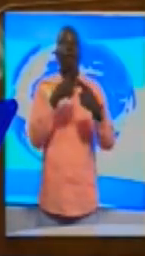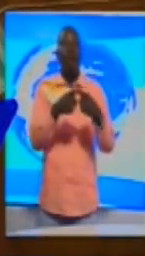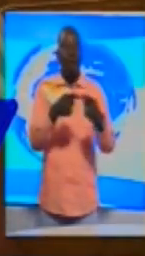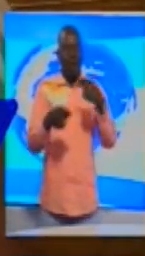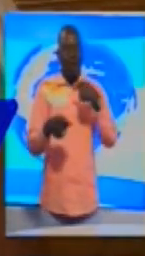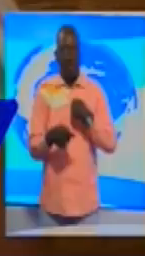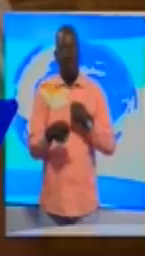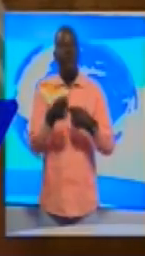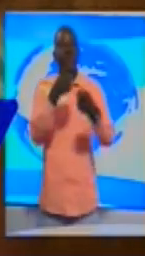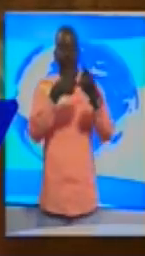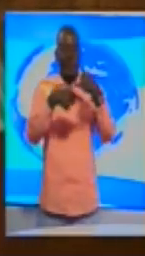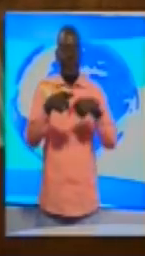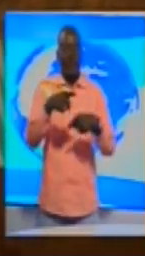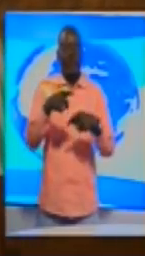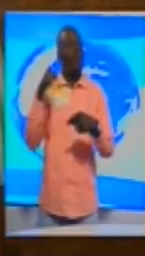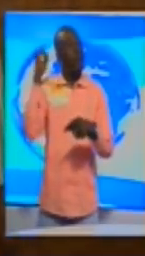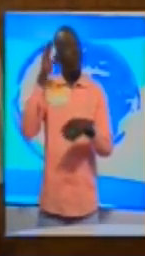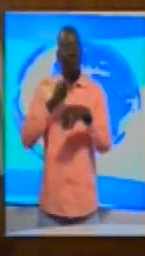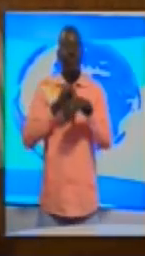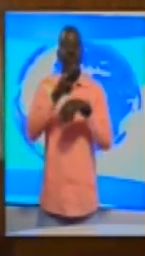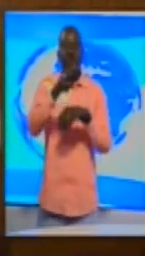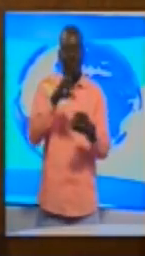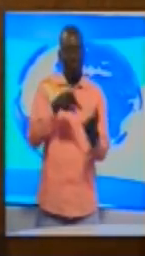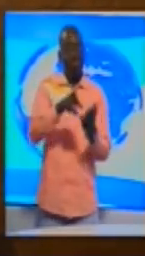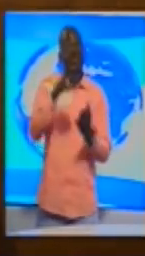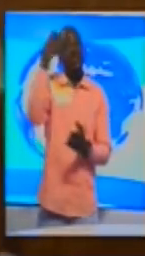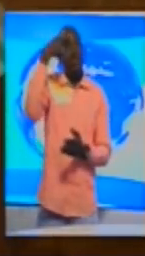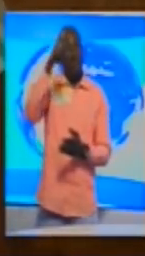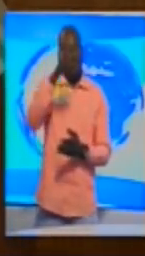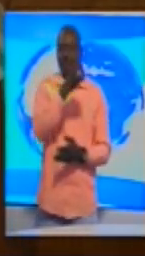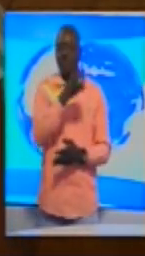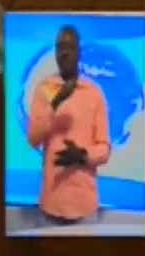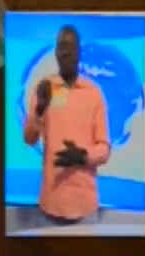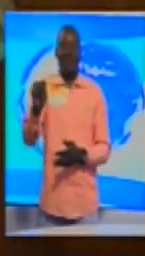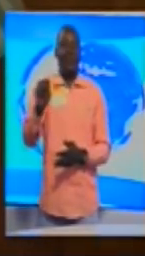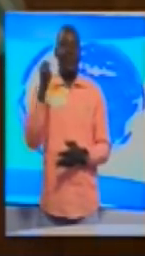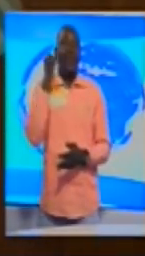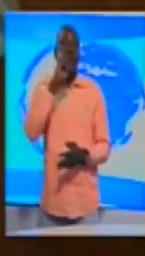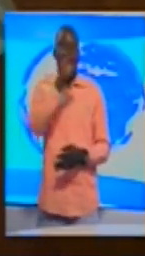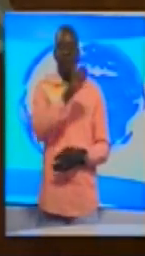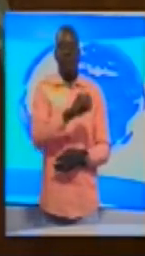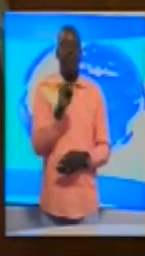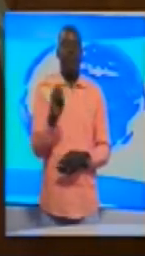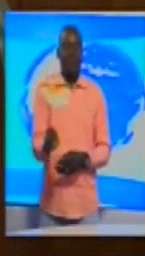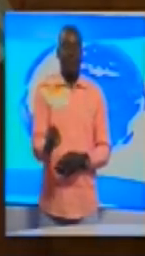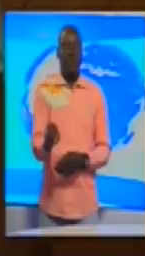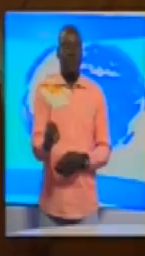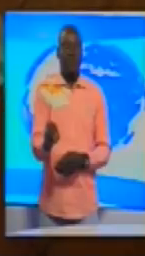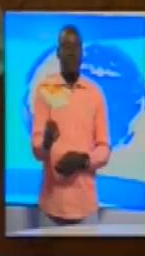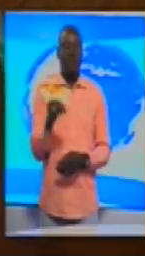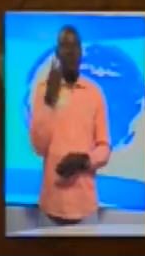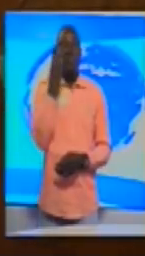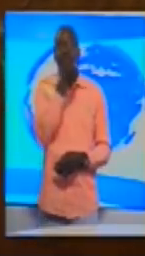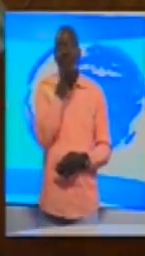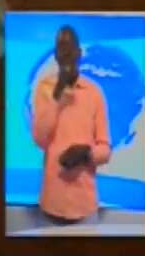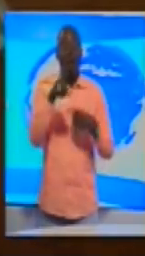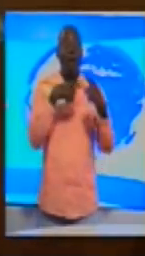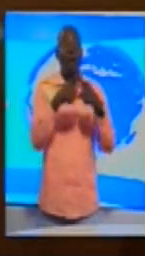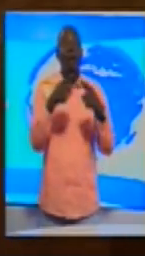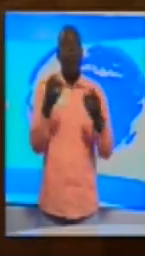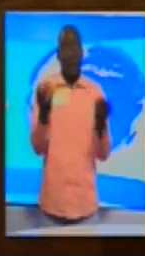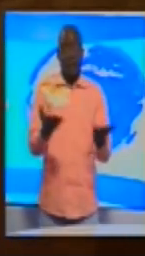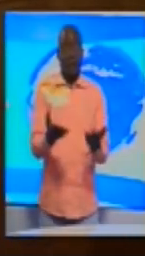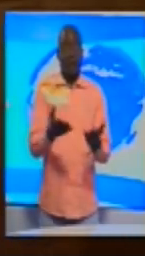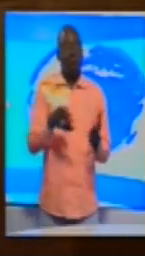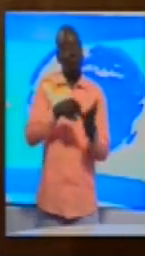j'étais à Koupéla, je viens d'être affectée, donc elle m'a dit de payer ça pour elle. Elle est à Ouaga. Donc comme quand j'étais ici, je